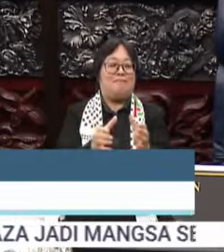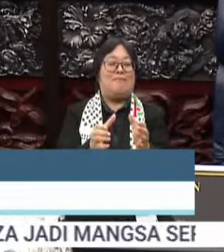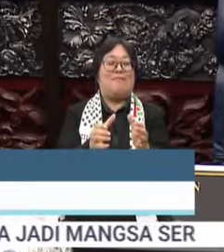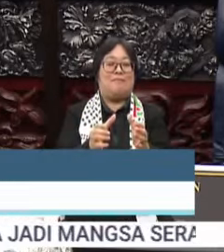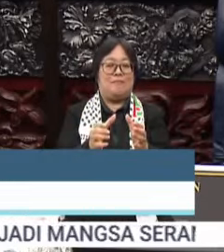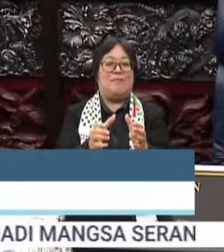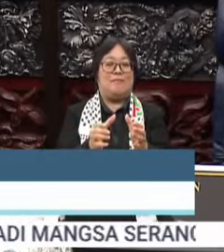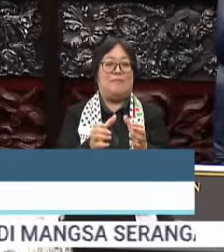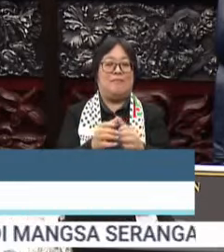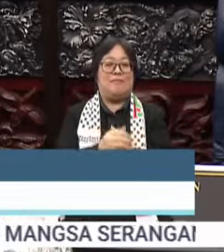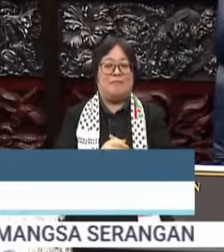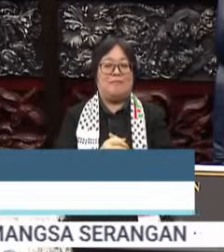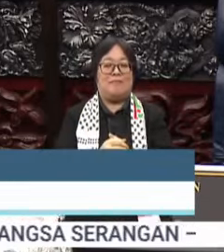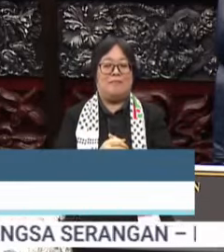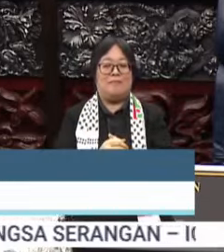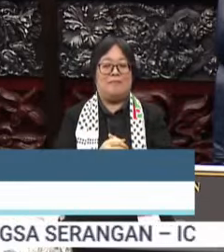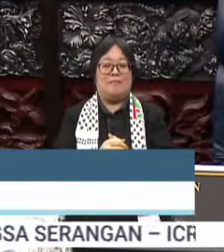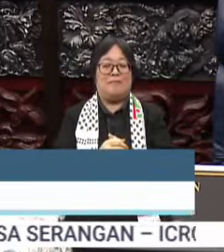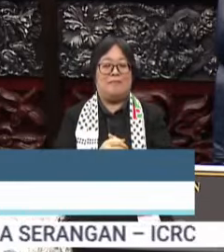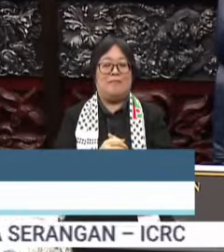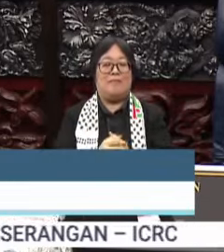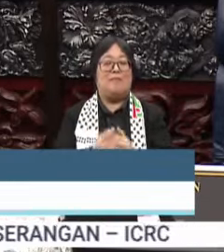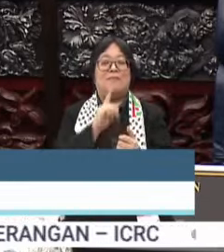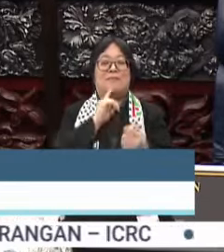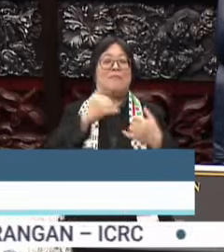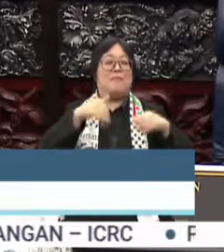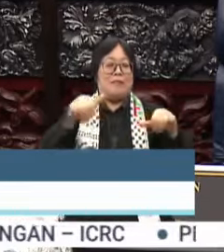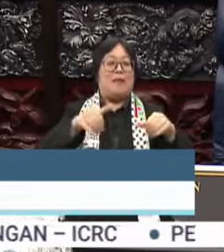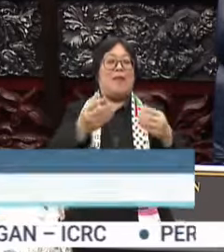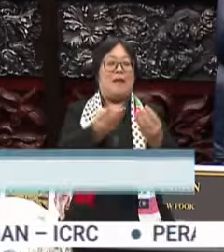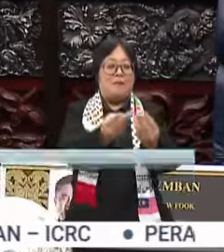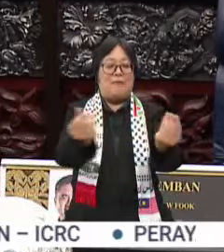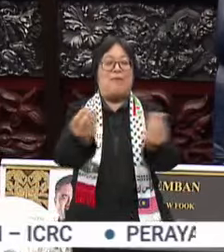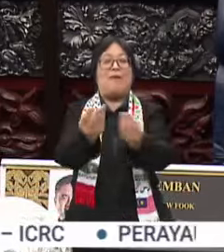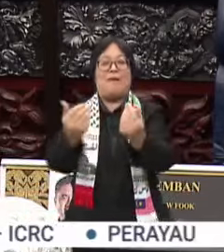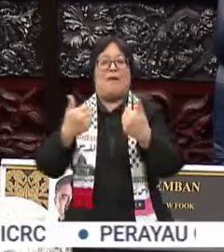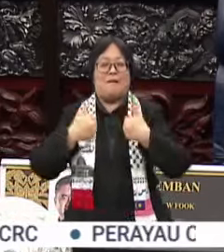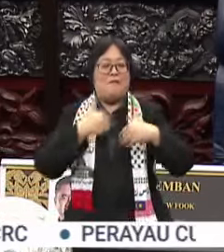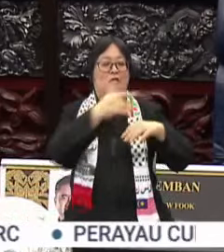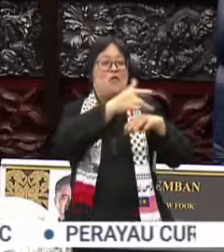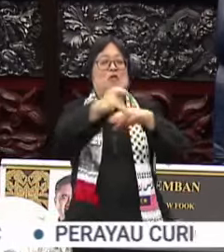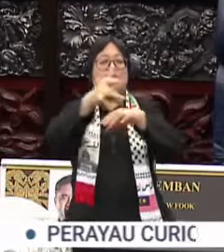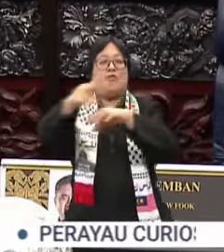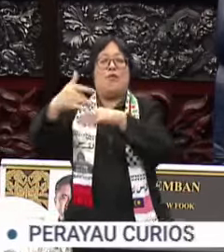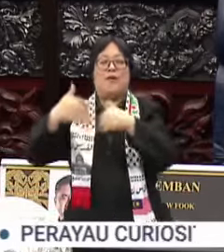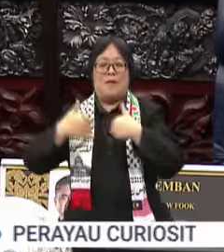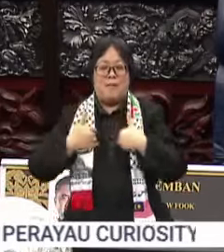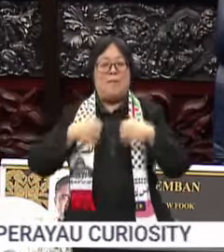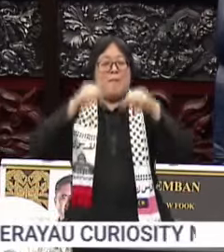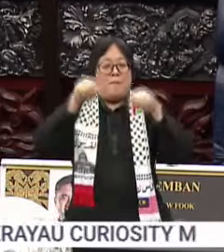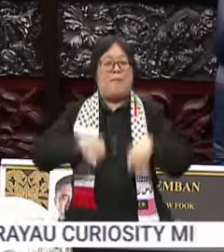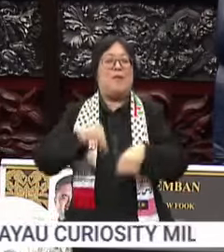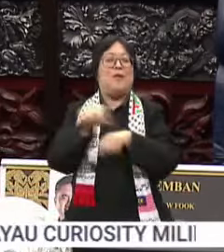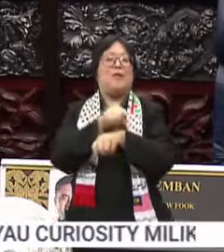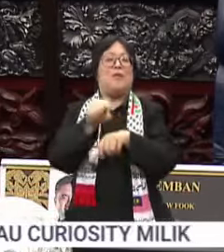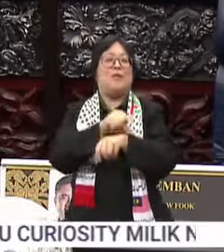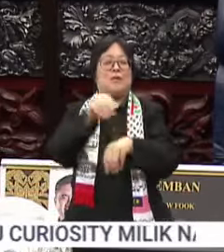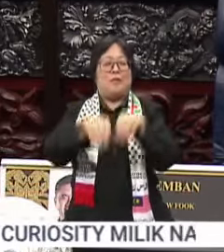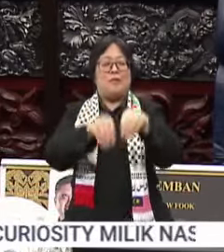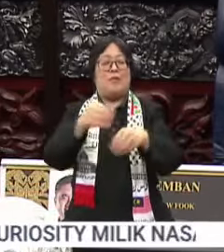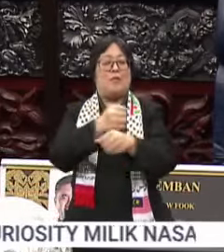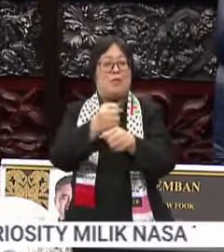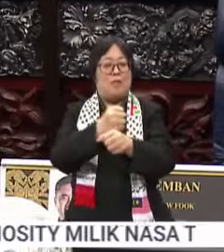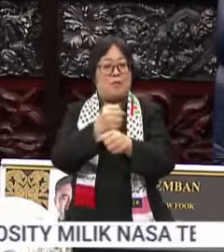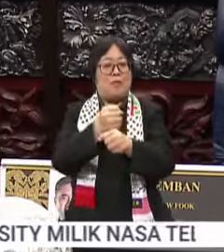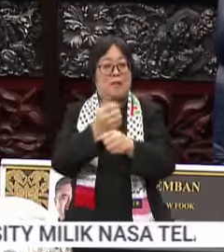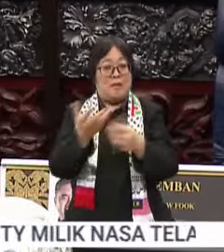soal penaman kopi ini masih lagi tanah-tanah ruang yang kosong yang kita boleh gunakan untuk tanaman kopi kalau